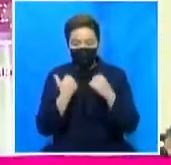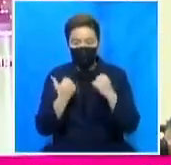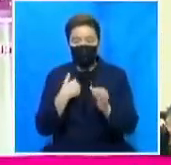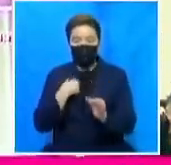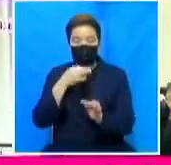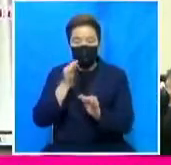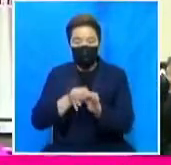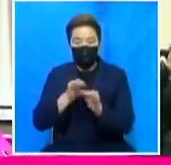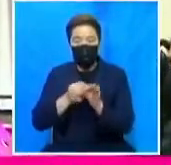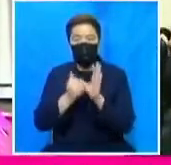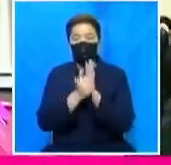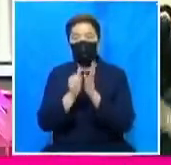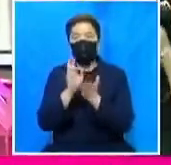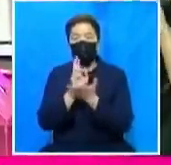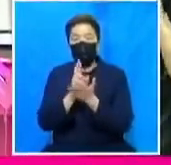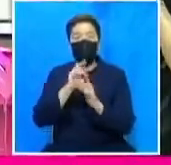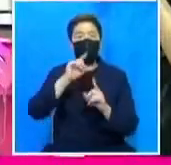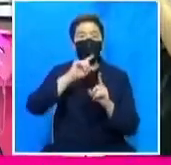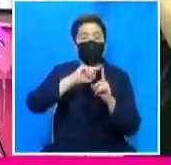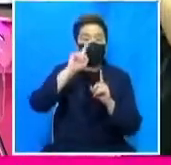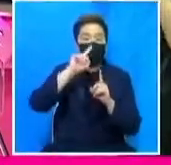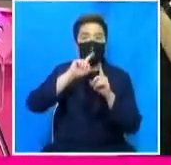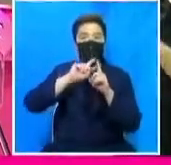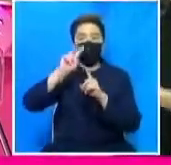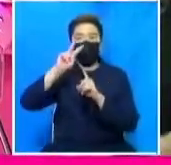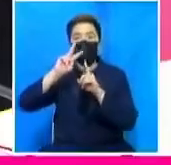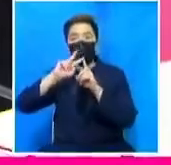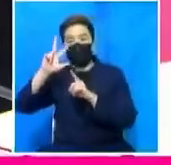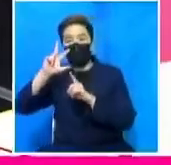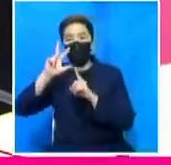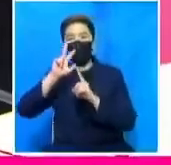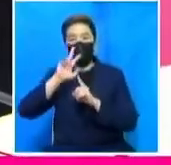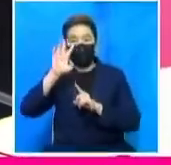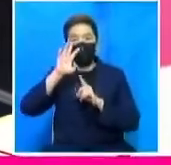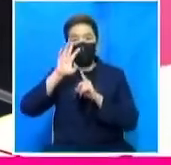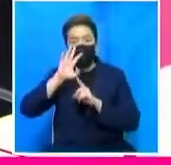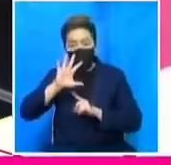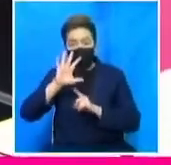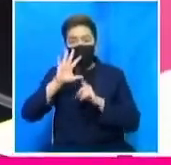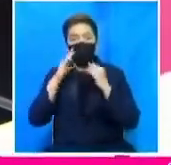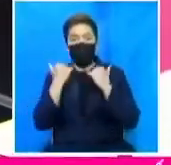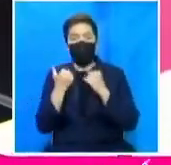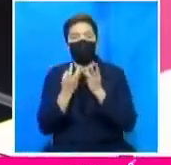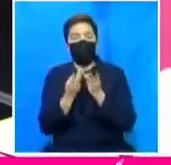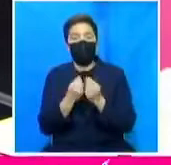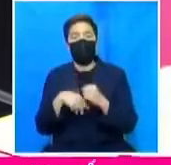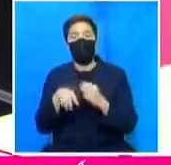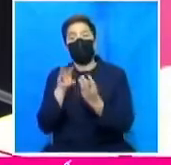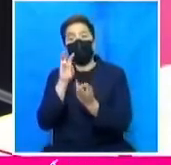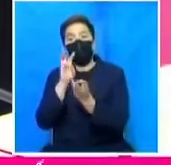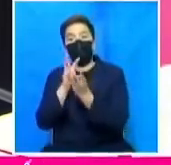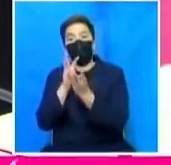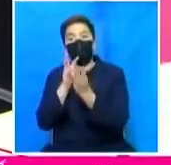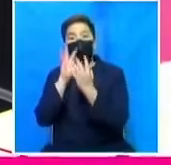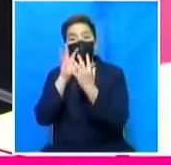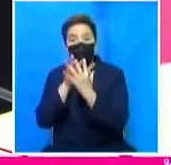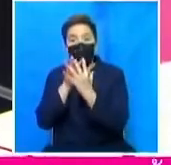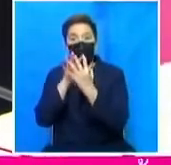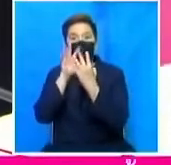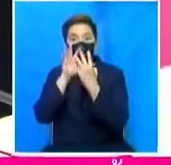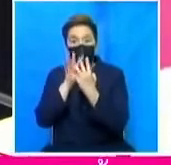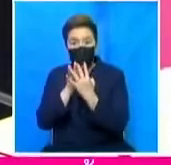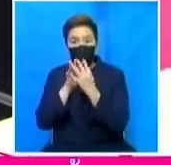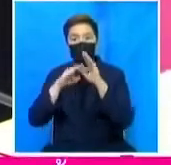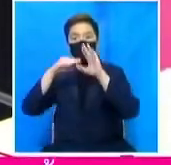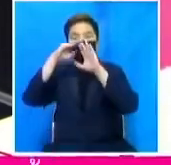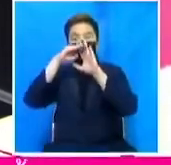ารจะทำการออกรางวัลตั้งแต่รางวัลที่1 2 3 4 5ตามด้วยรางวัลเลขท้าย6ตัว5ตัวและ4ตัวต